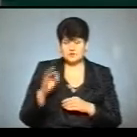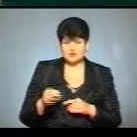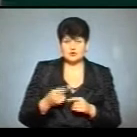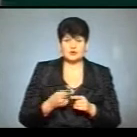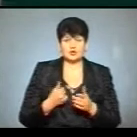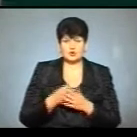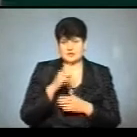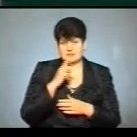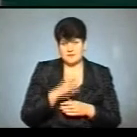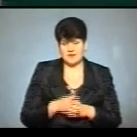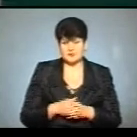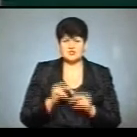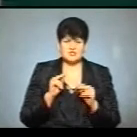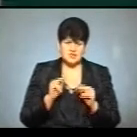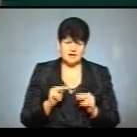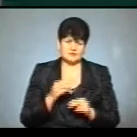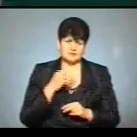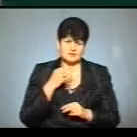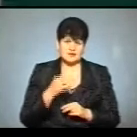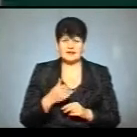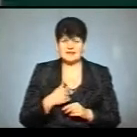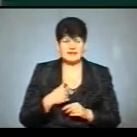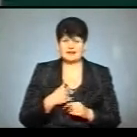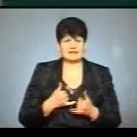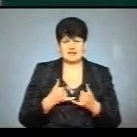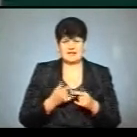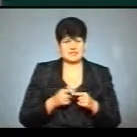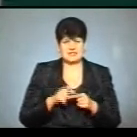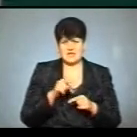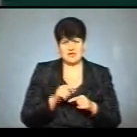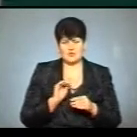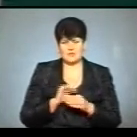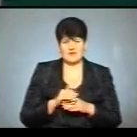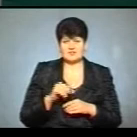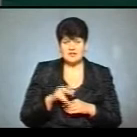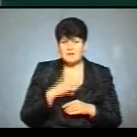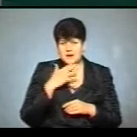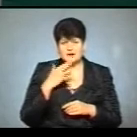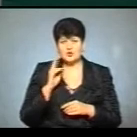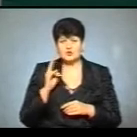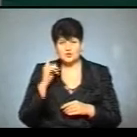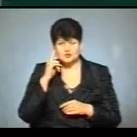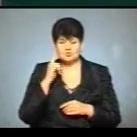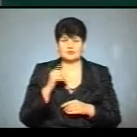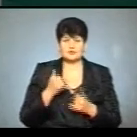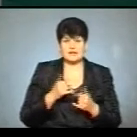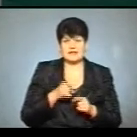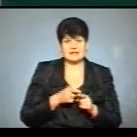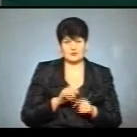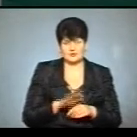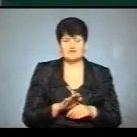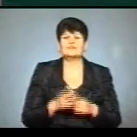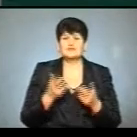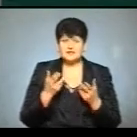до заробітної плати. Чесно кажучи, я не заради цієї доплати йшла. Ну, тобто багато хто думає, що саме заради цього.